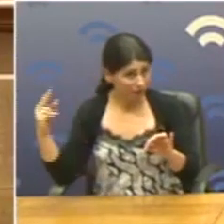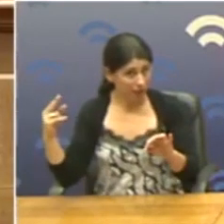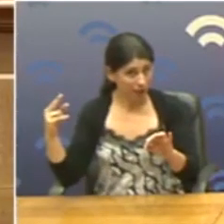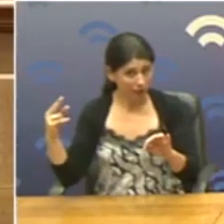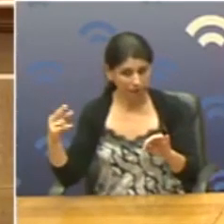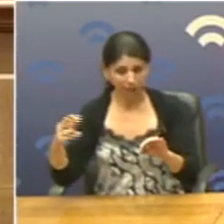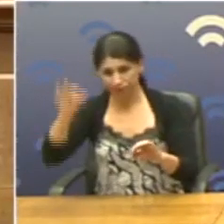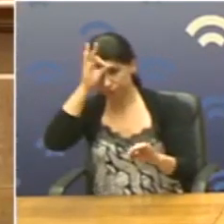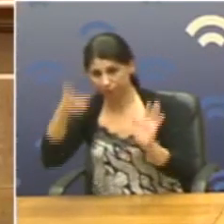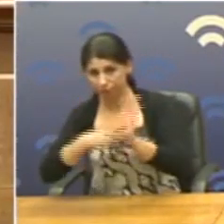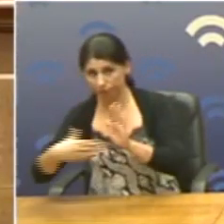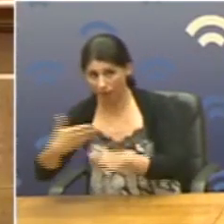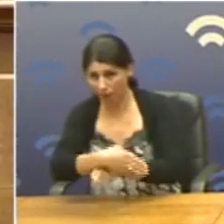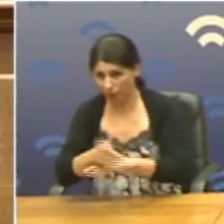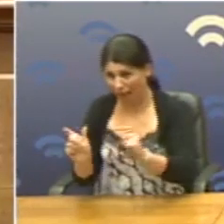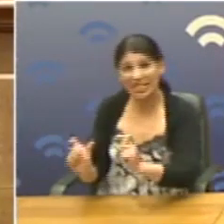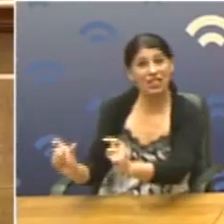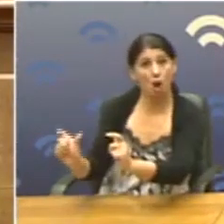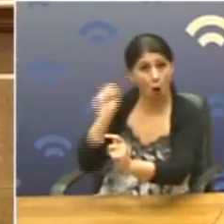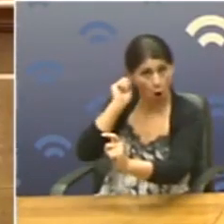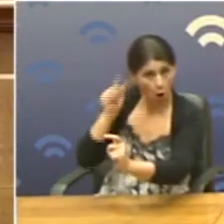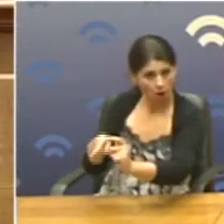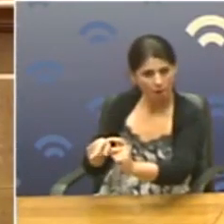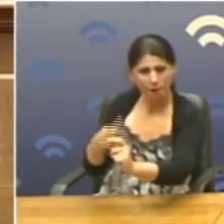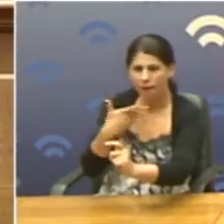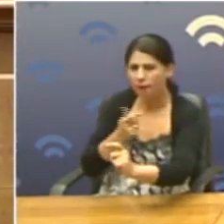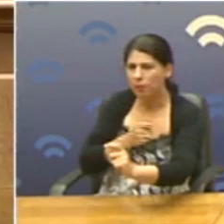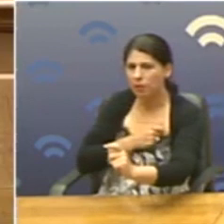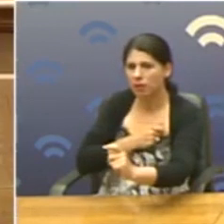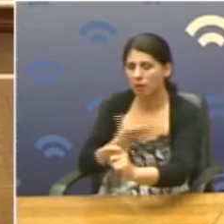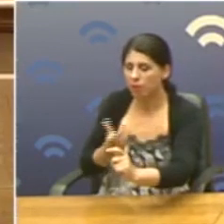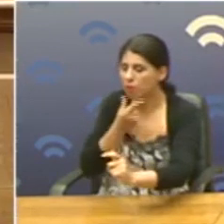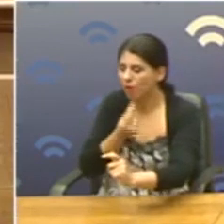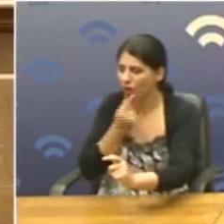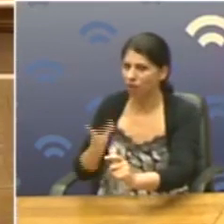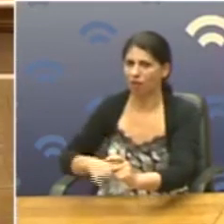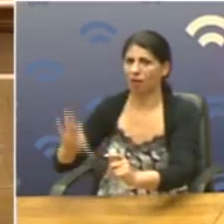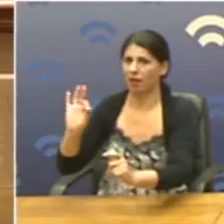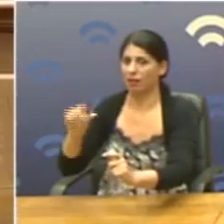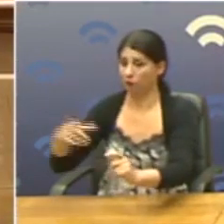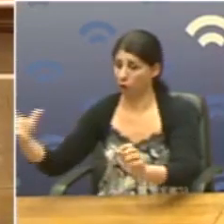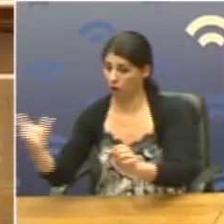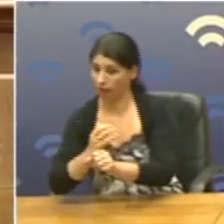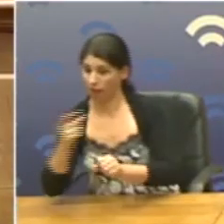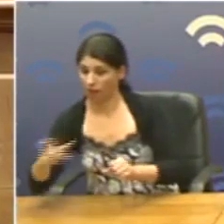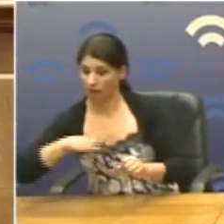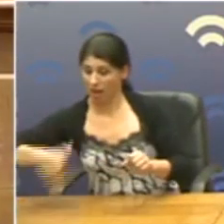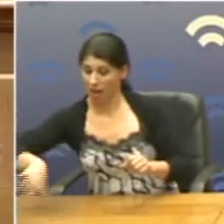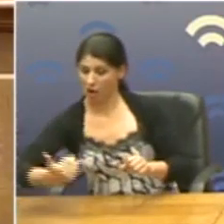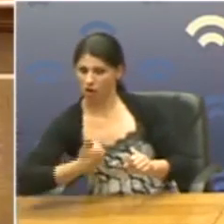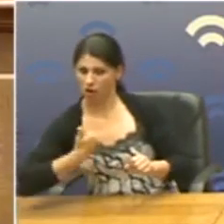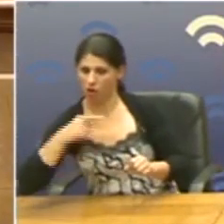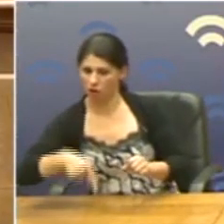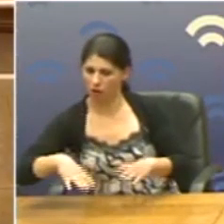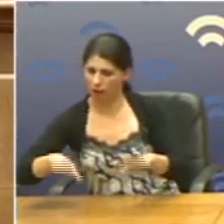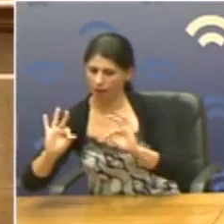εκτιμάτε ότι σας είναι πιο εύκολο να ξεκινήσετε με μια κατάκτηση του λαού και της νεολαίας, που όλα